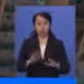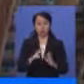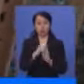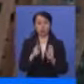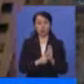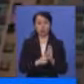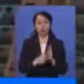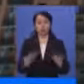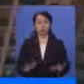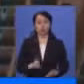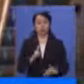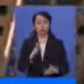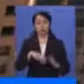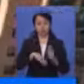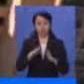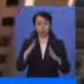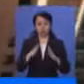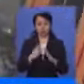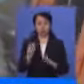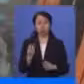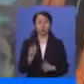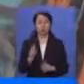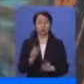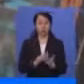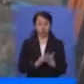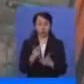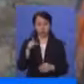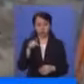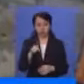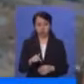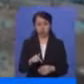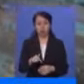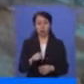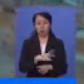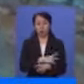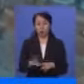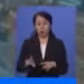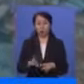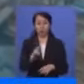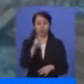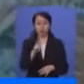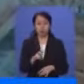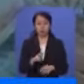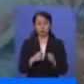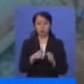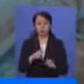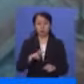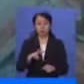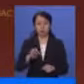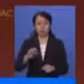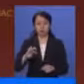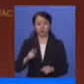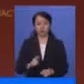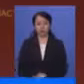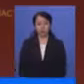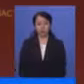жилых квартир в благоустроенных домах и еще денежную компенсацию, тем самым причинив ущерб на сумму 213 миллионов тенге.